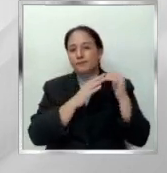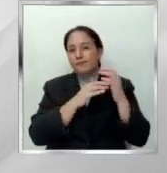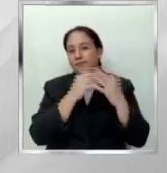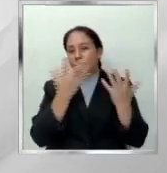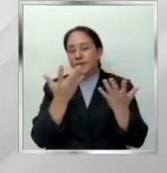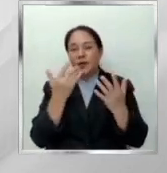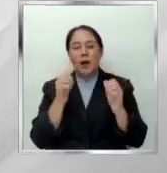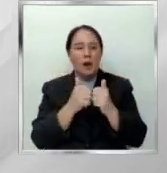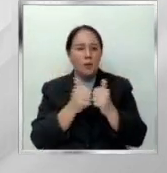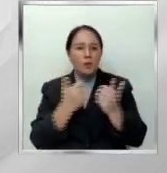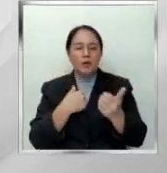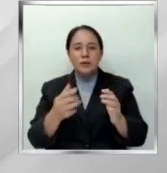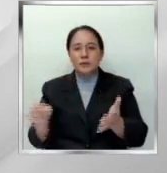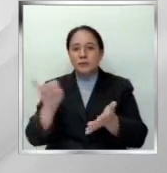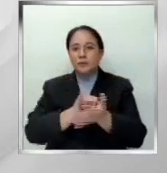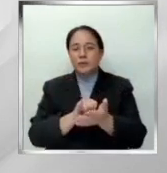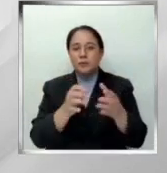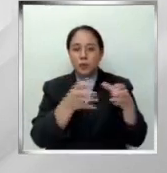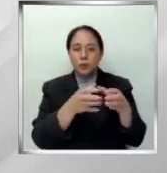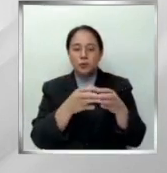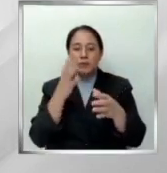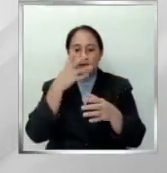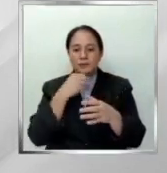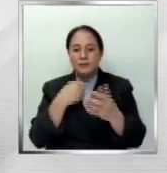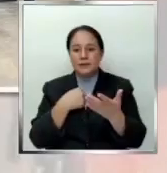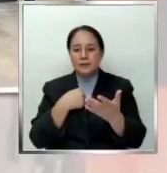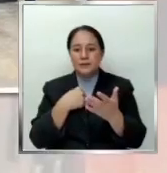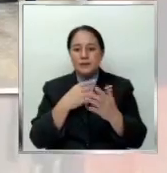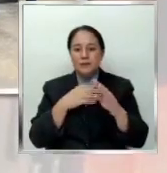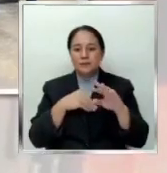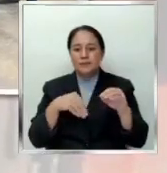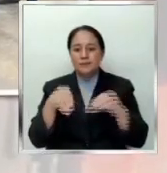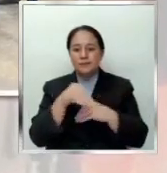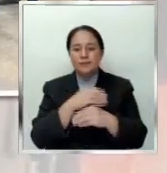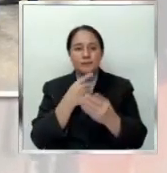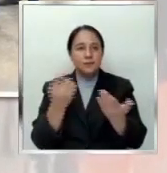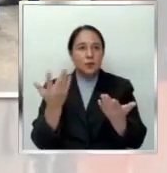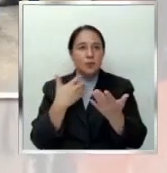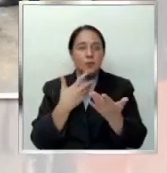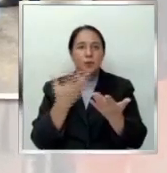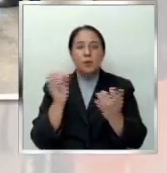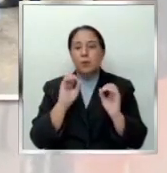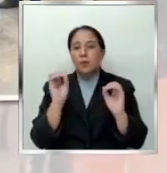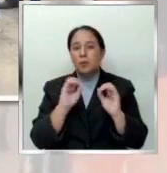sa pag-invest sa mga sektor na maganda ang returns. Wala rin aktibidad si Senator Ping Lacson ngayong araw, pero